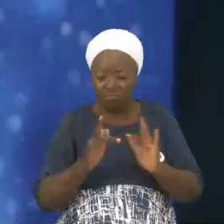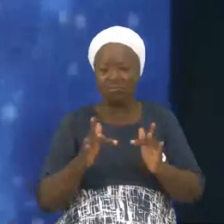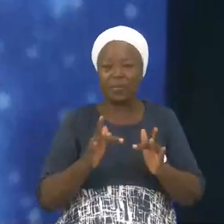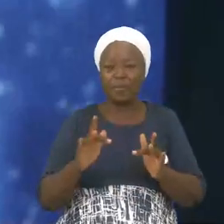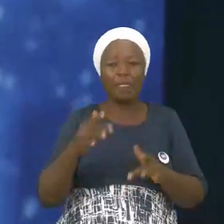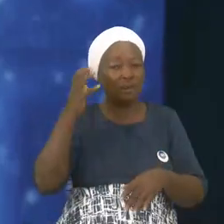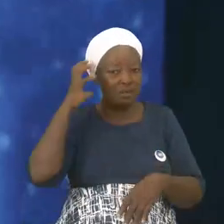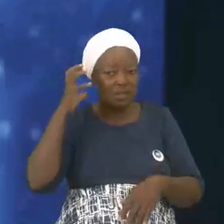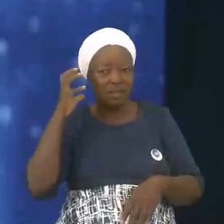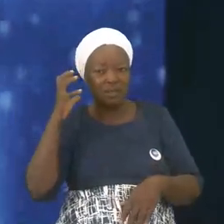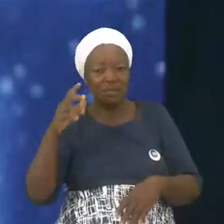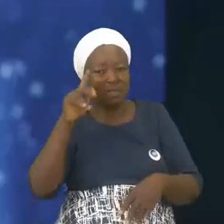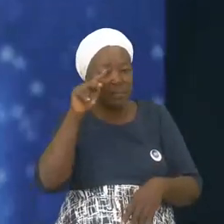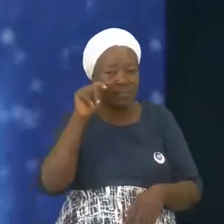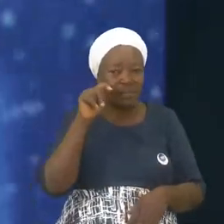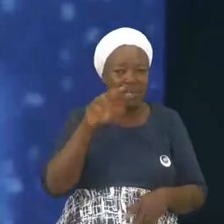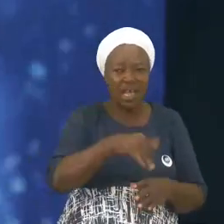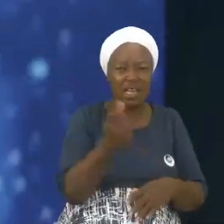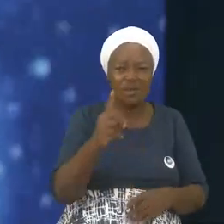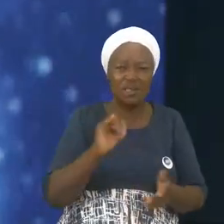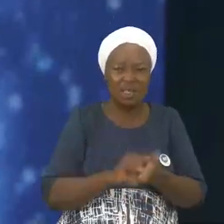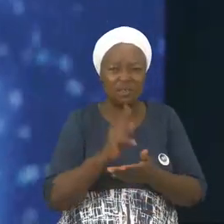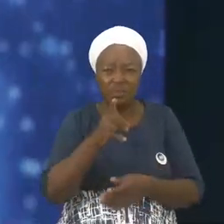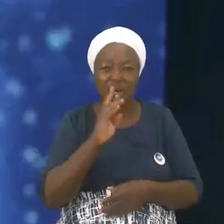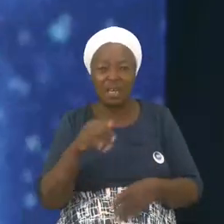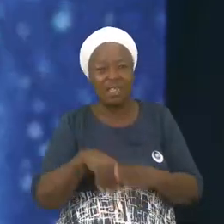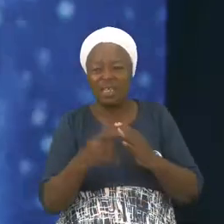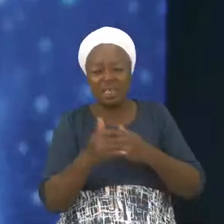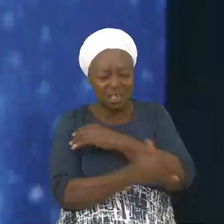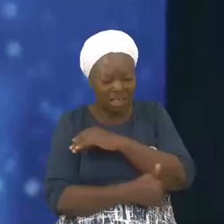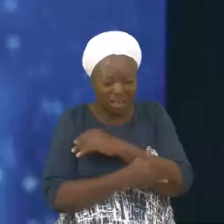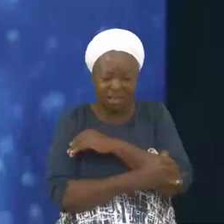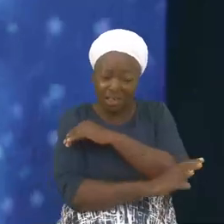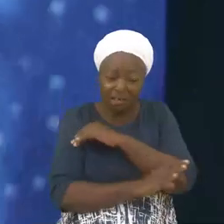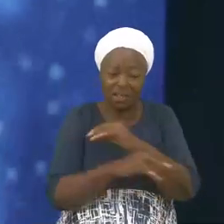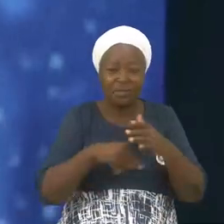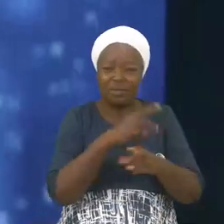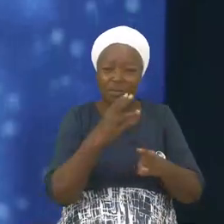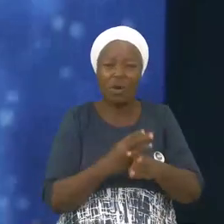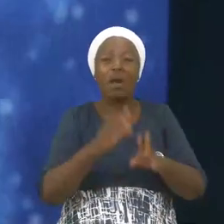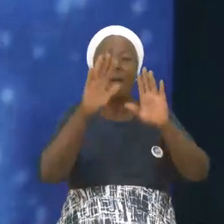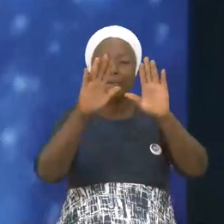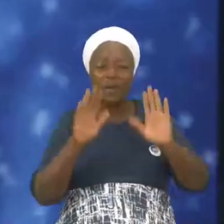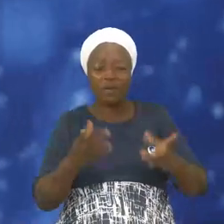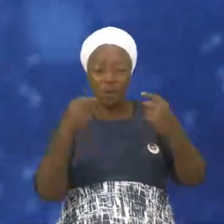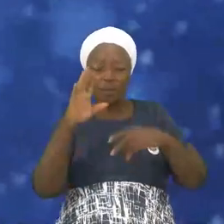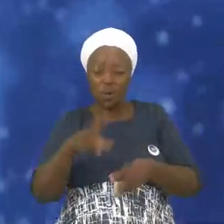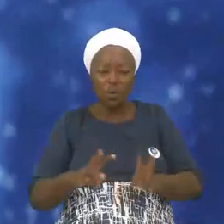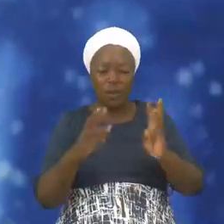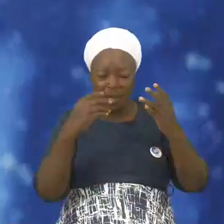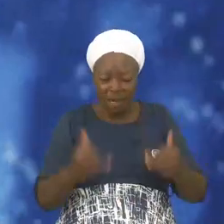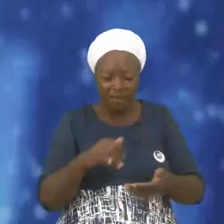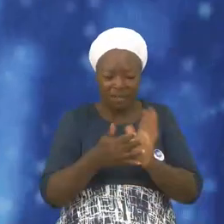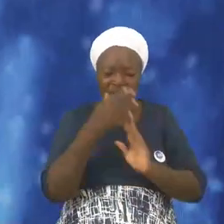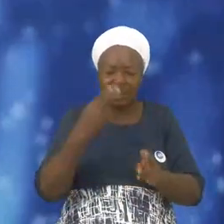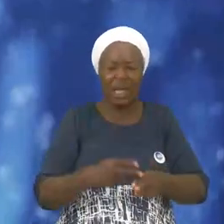Examine-toi après la prière, en ligne, à la radio, à la télévision, partout où tu es, dans n'importe quel pays